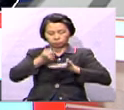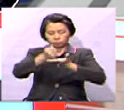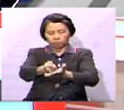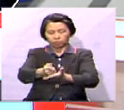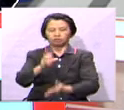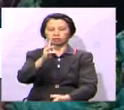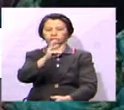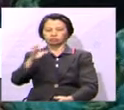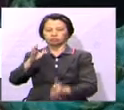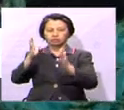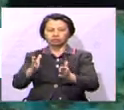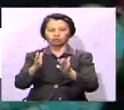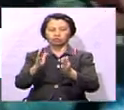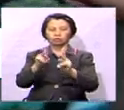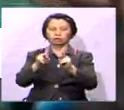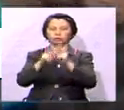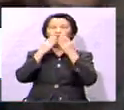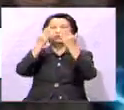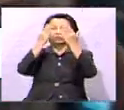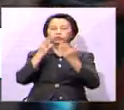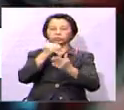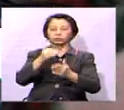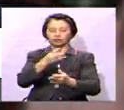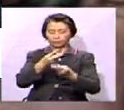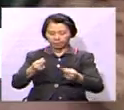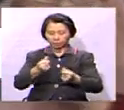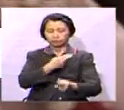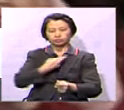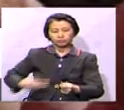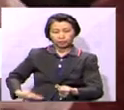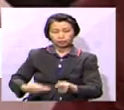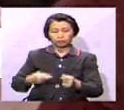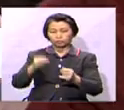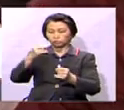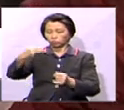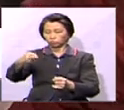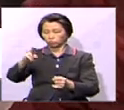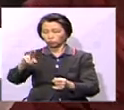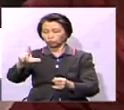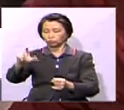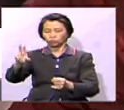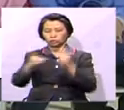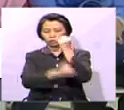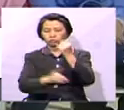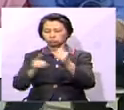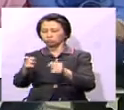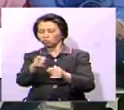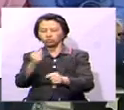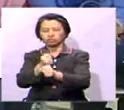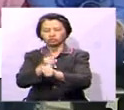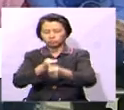600 penduduk Kampung Syukur dan Pasir Raja di Hulu Dungun itu terdiri daripada golongan petani dan